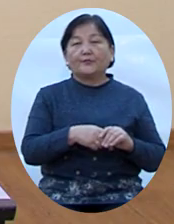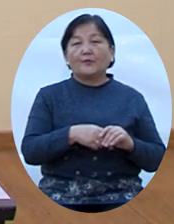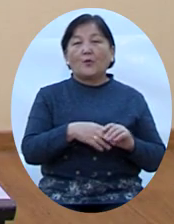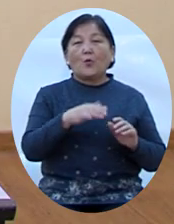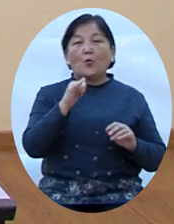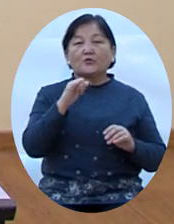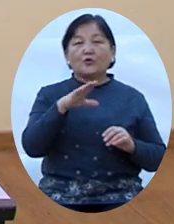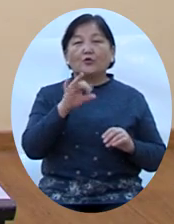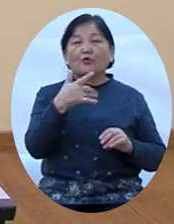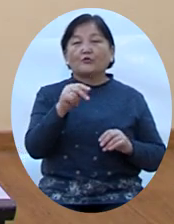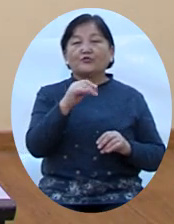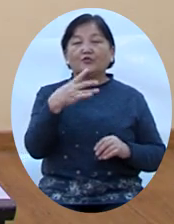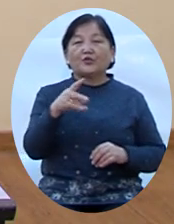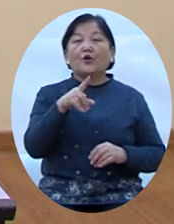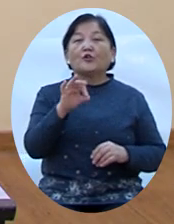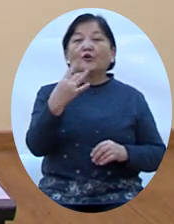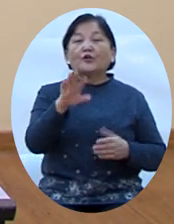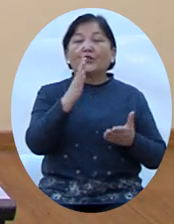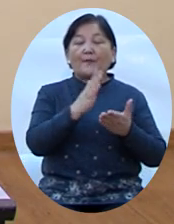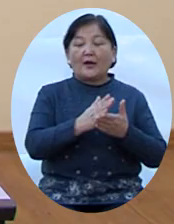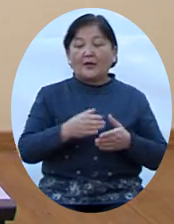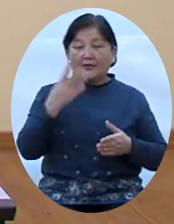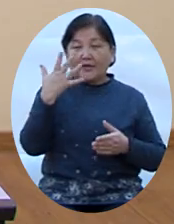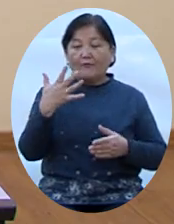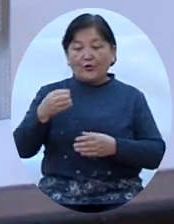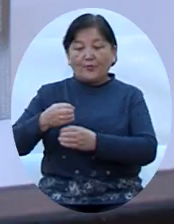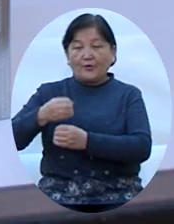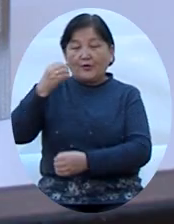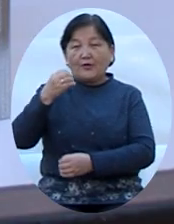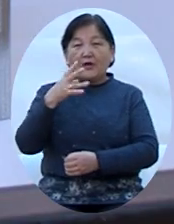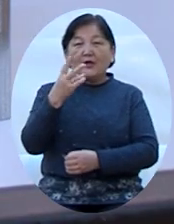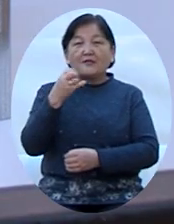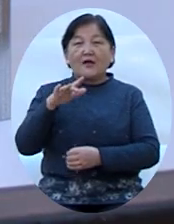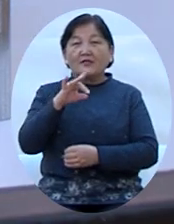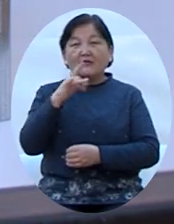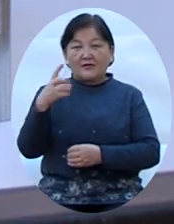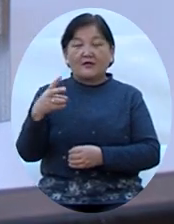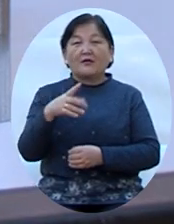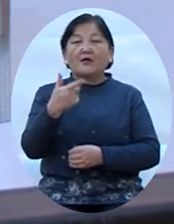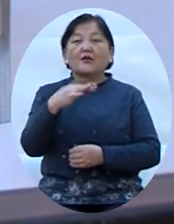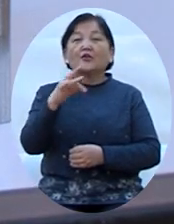ус төрөгчийн хлороидын уусмал дээрээ 5 номерын дугаартай натрийн гидроксидийн уусмалыг нэмье.